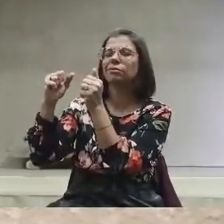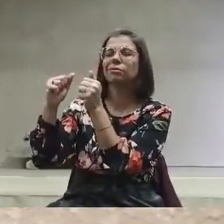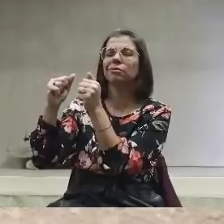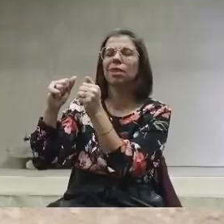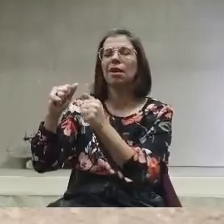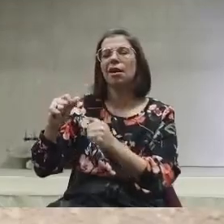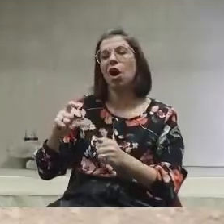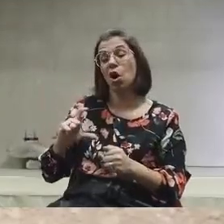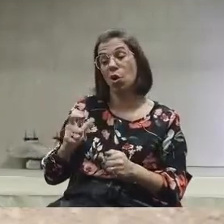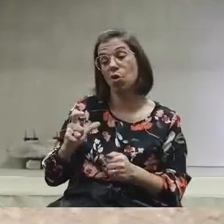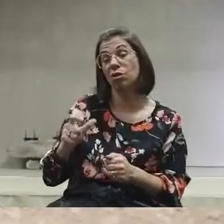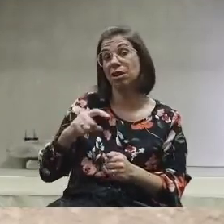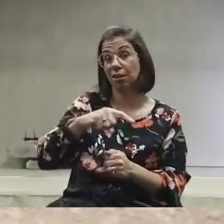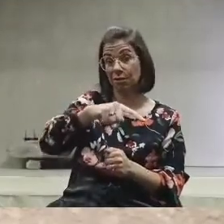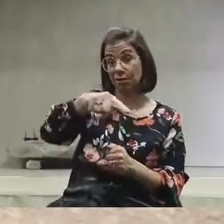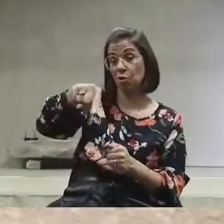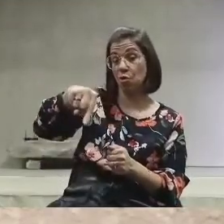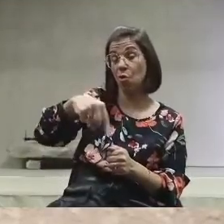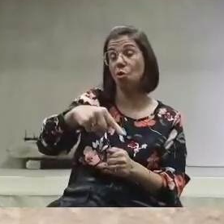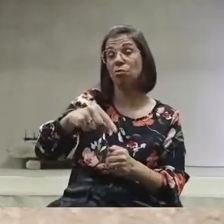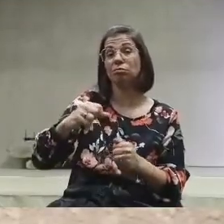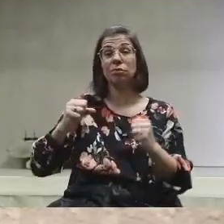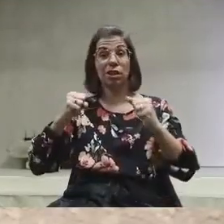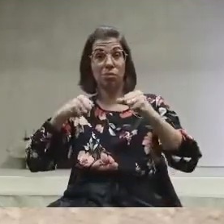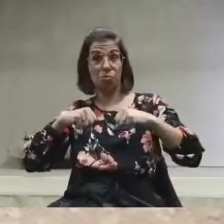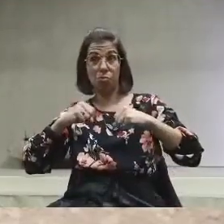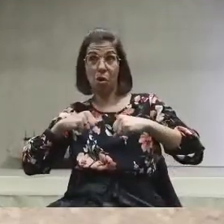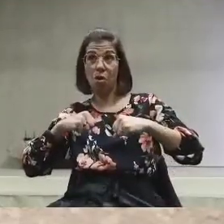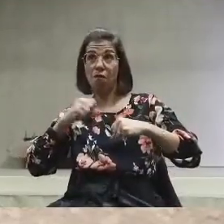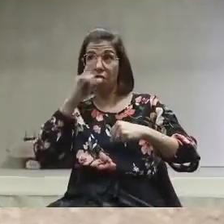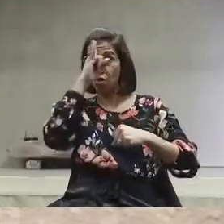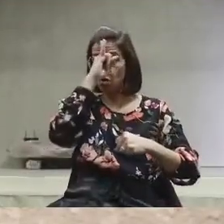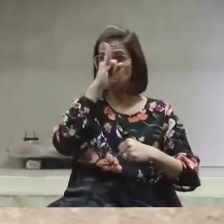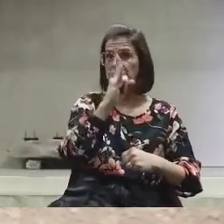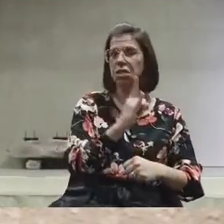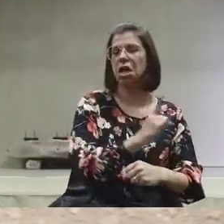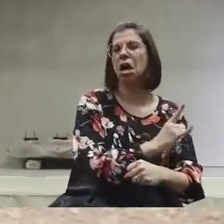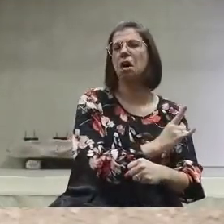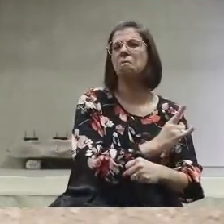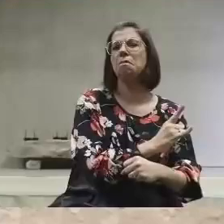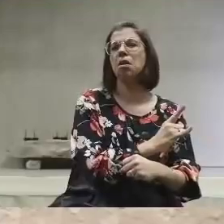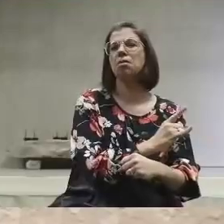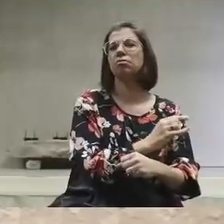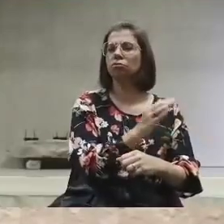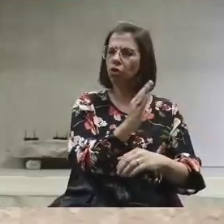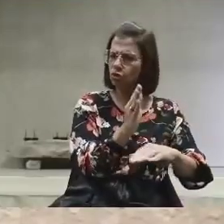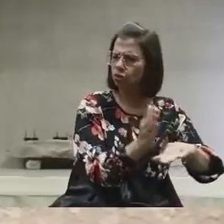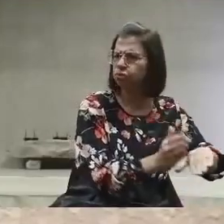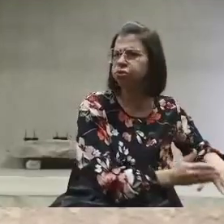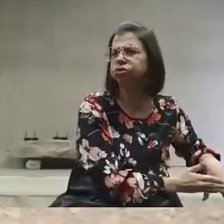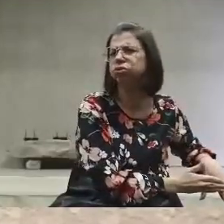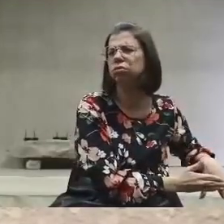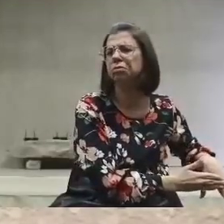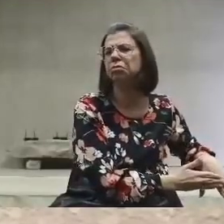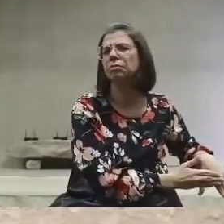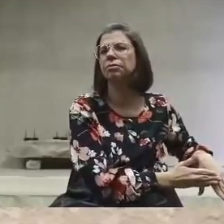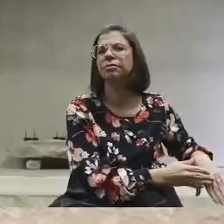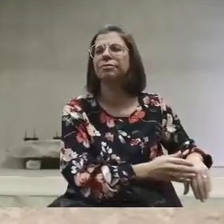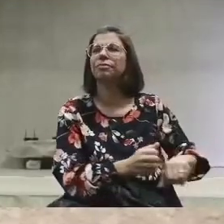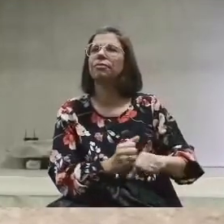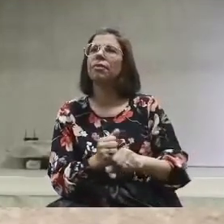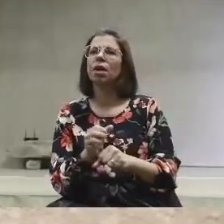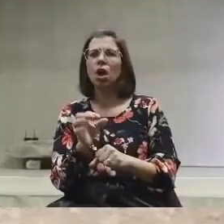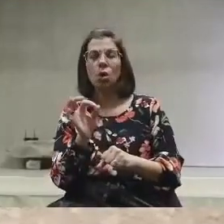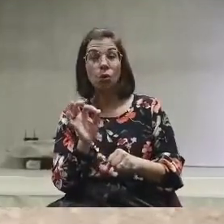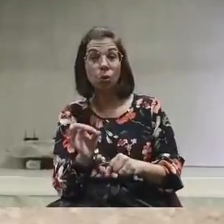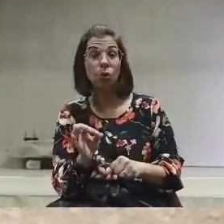le pouvoir même de résister au diable. Il leur donne le pouvoir de le mettre en fuite. C'est ça l'œuvre